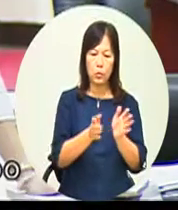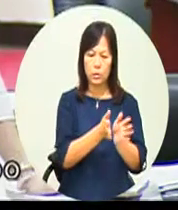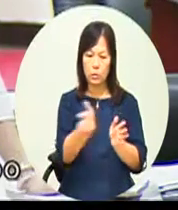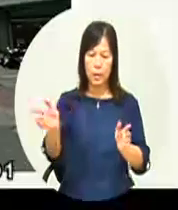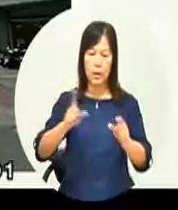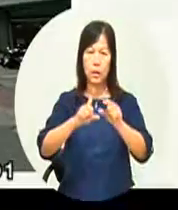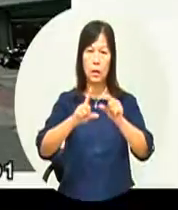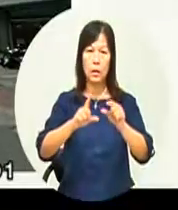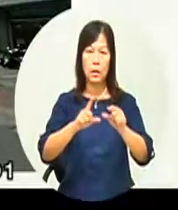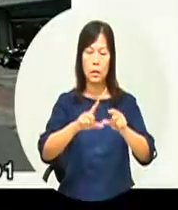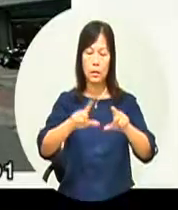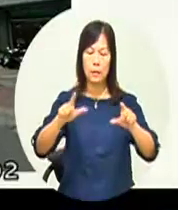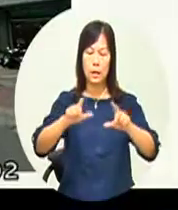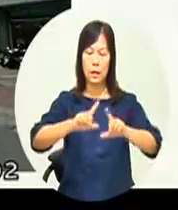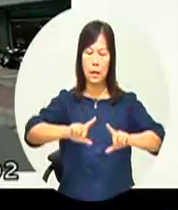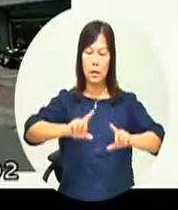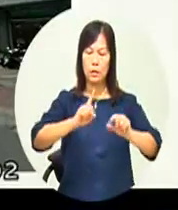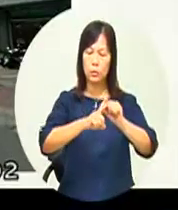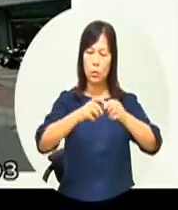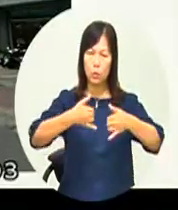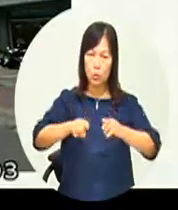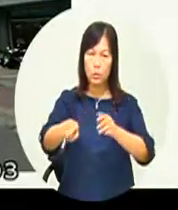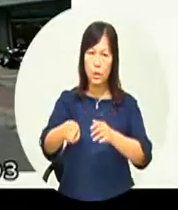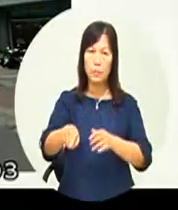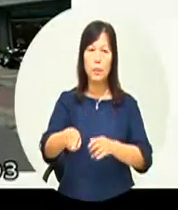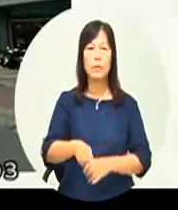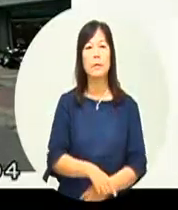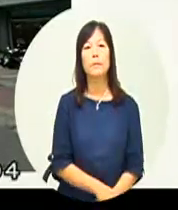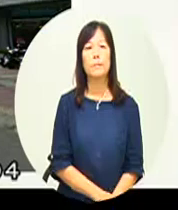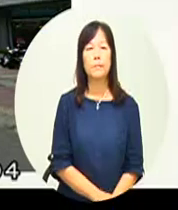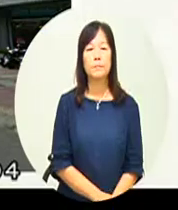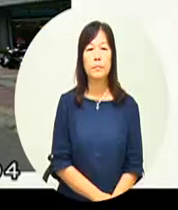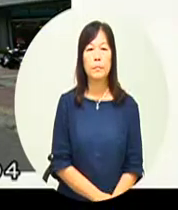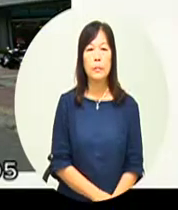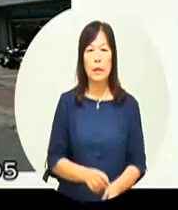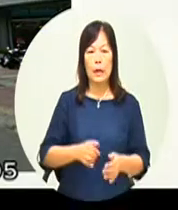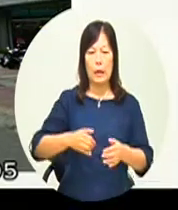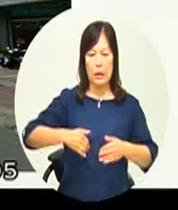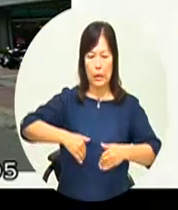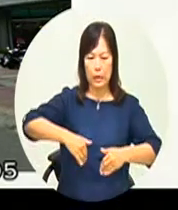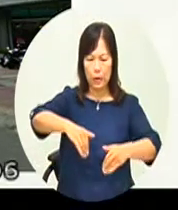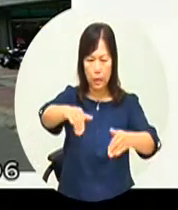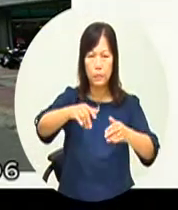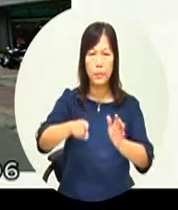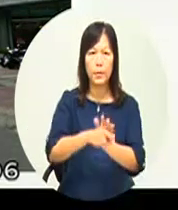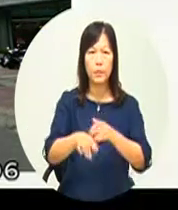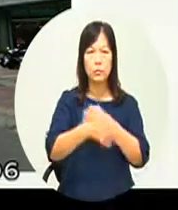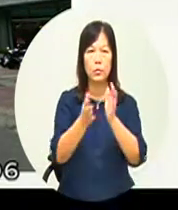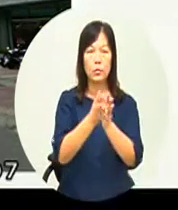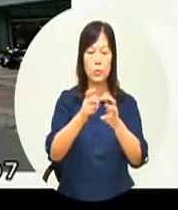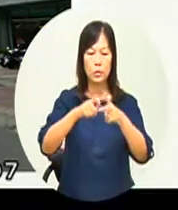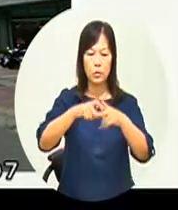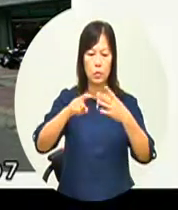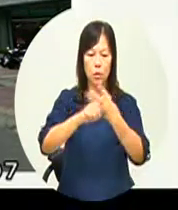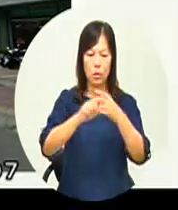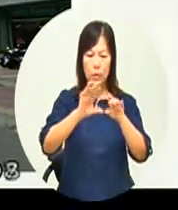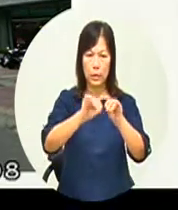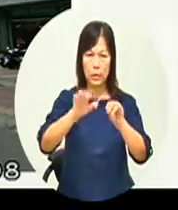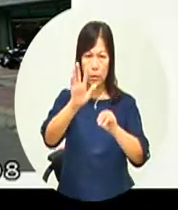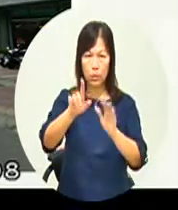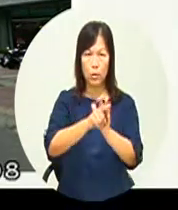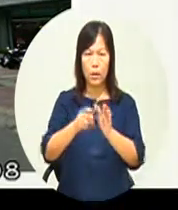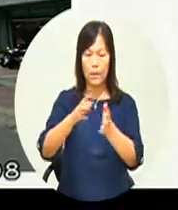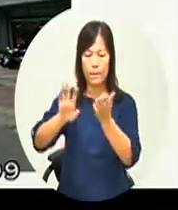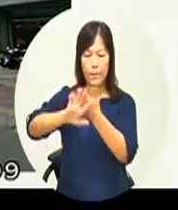民族路右转大中路，这个地方呢，其实一整排全部都是属于工业用地，那旁边都是车